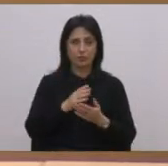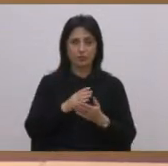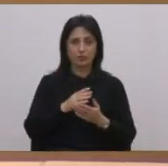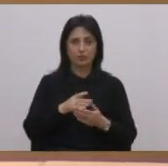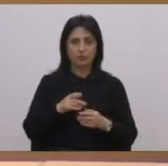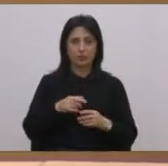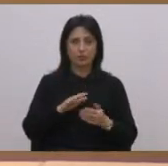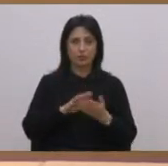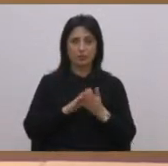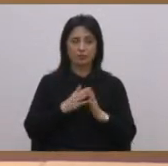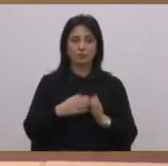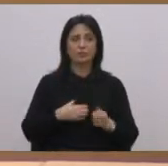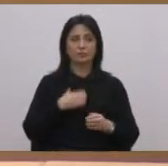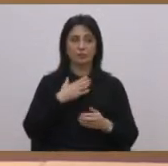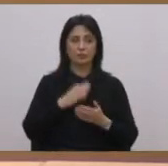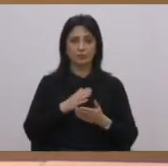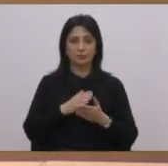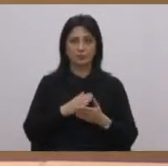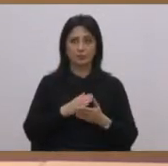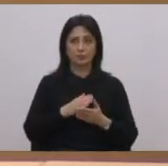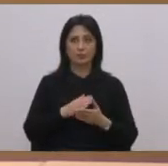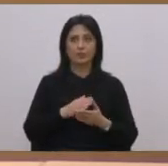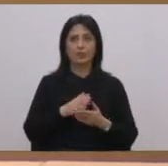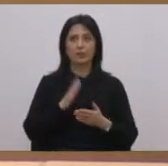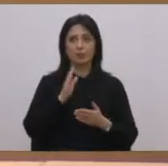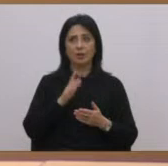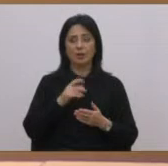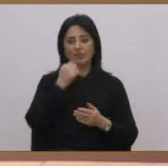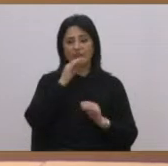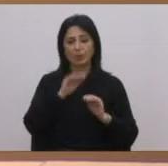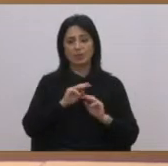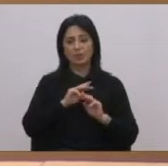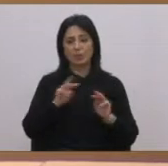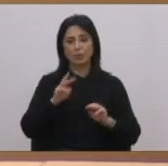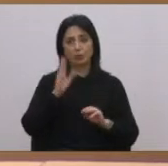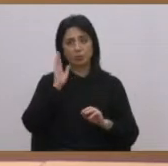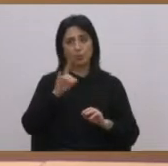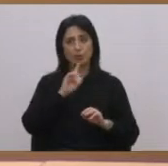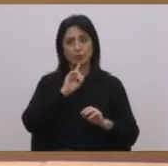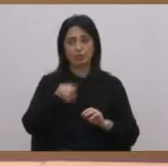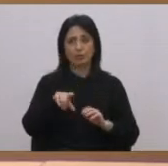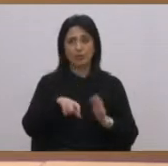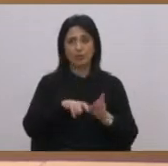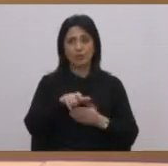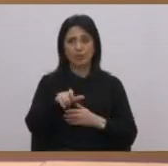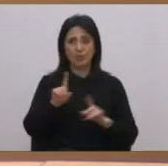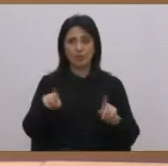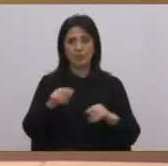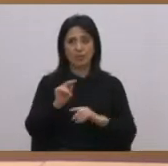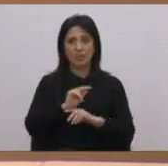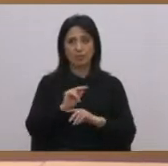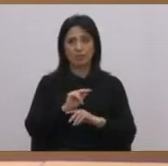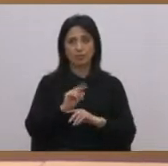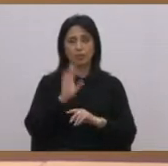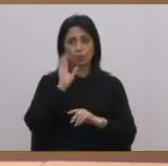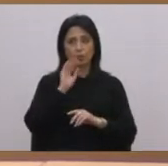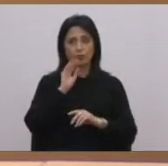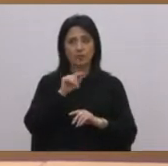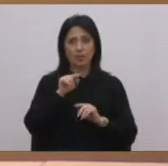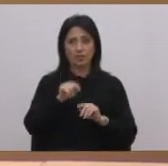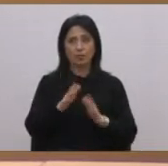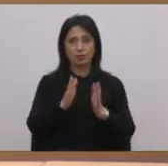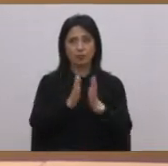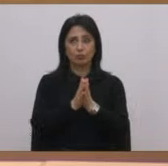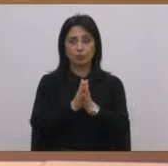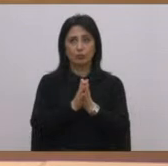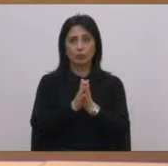სავალალო მდგომარეობაშია. აპირებს თუ არა ინფრასტრუქტურის სამინისტრო აღნიშნული გზის რეაბილიტაციას და როდის? აქვე მინდა